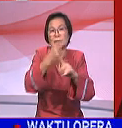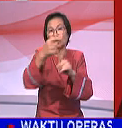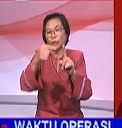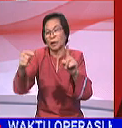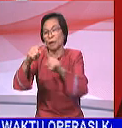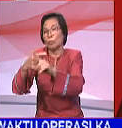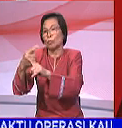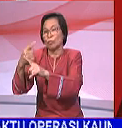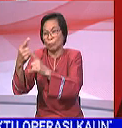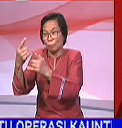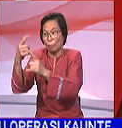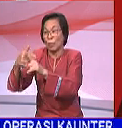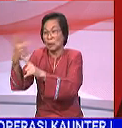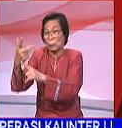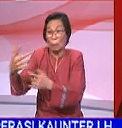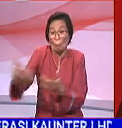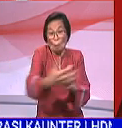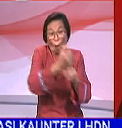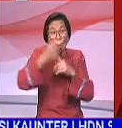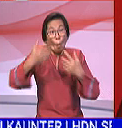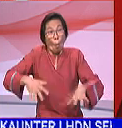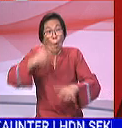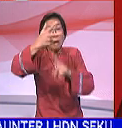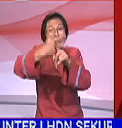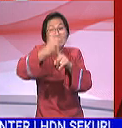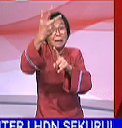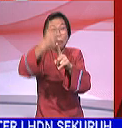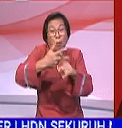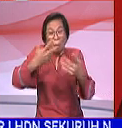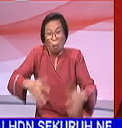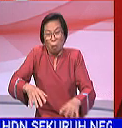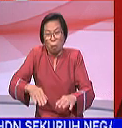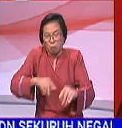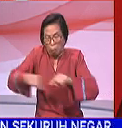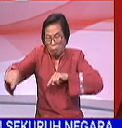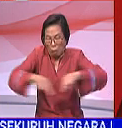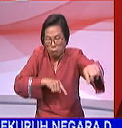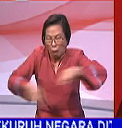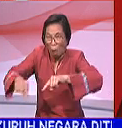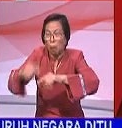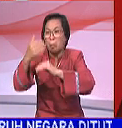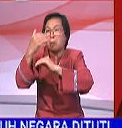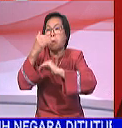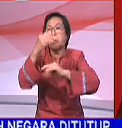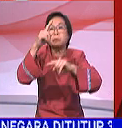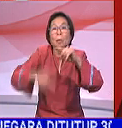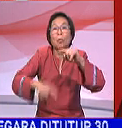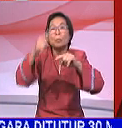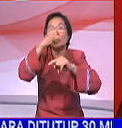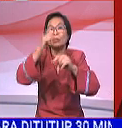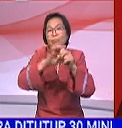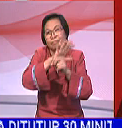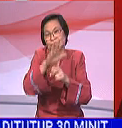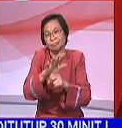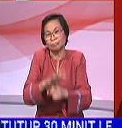jumlah rampasan tersebut amat tinggi untuk tempo tiga bulan meskipun pergerakkan seluruh negara terbatas berikutan penerbit